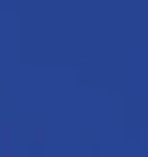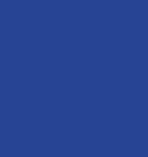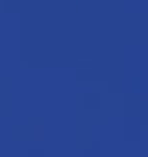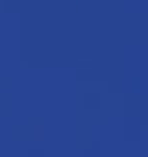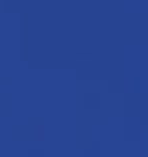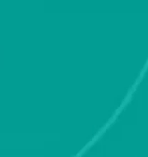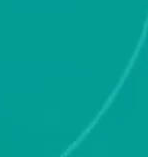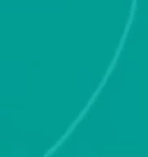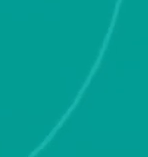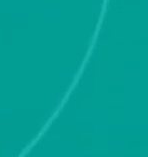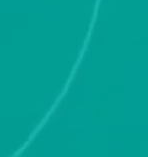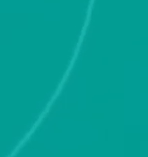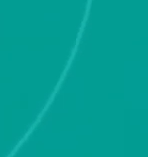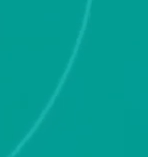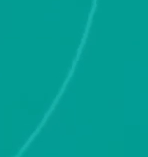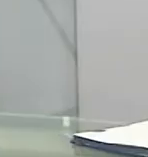Музика